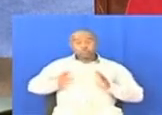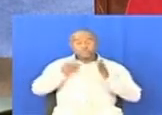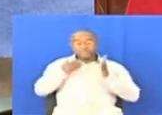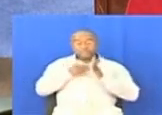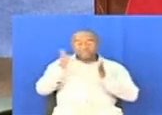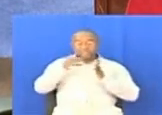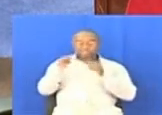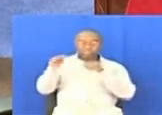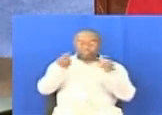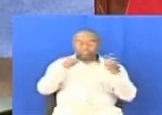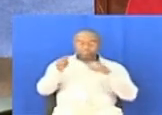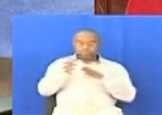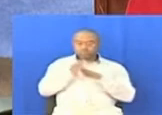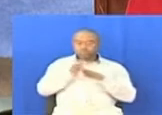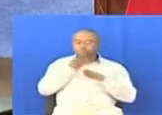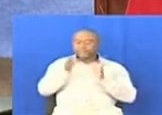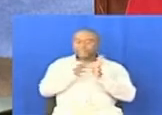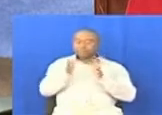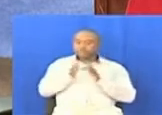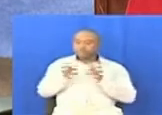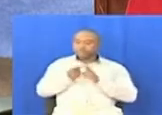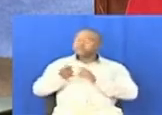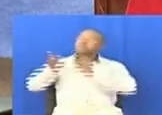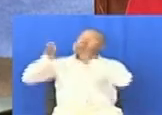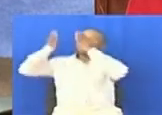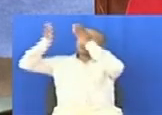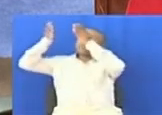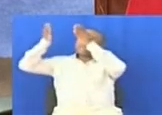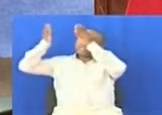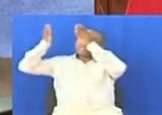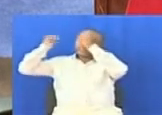kutwa. Mtume Muhammad sallallahu alaihi wasallam